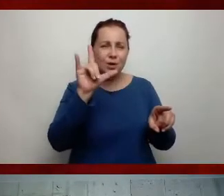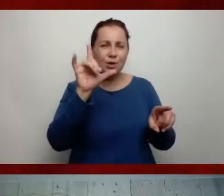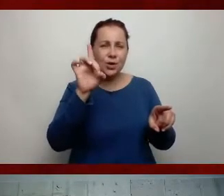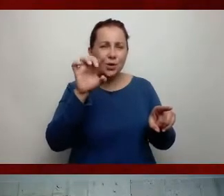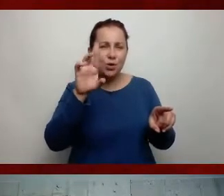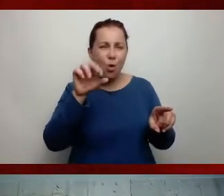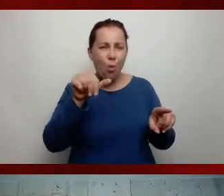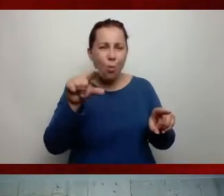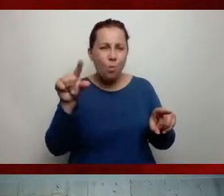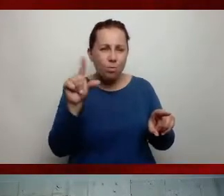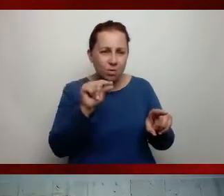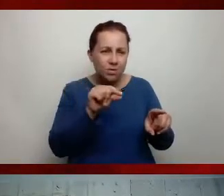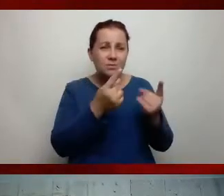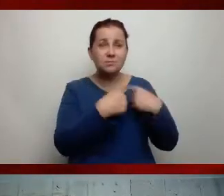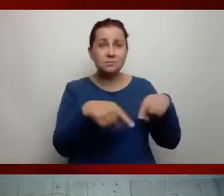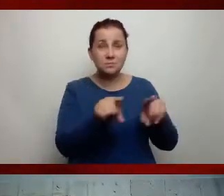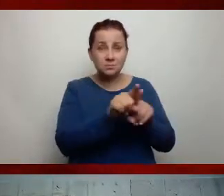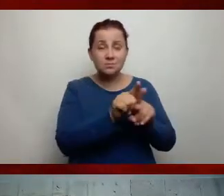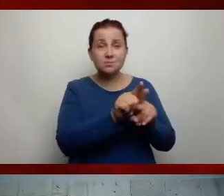utwory